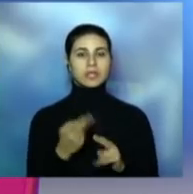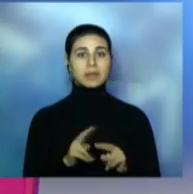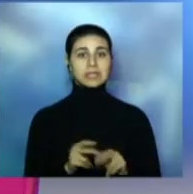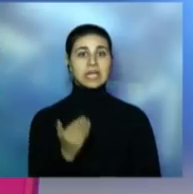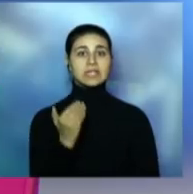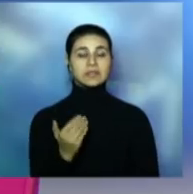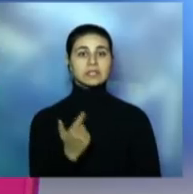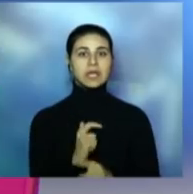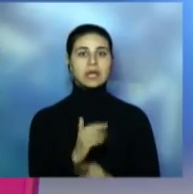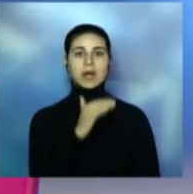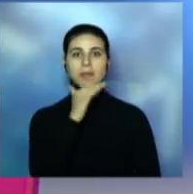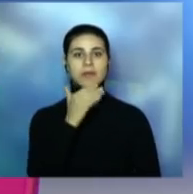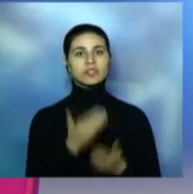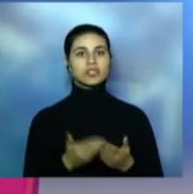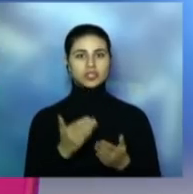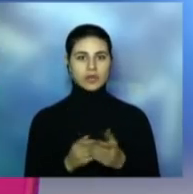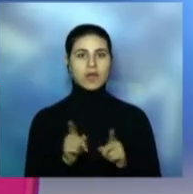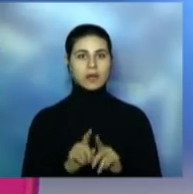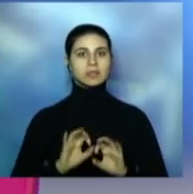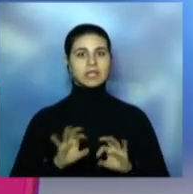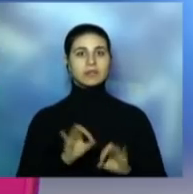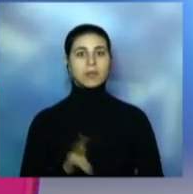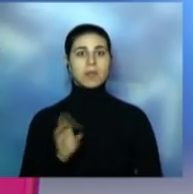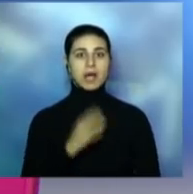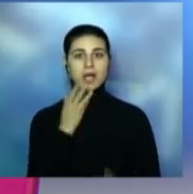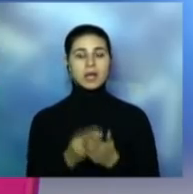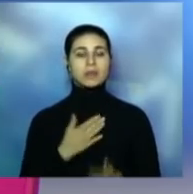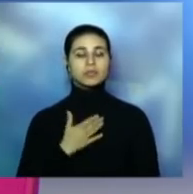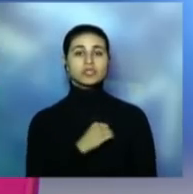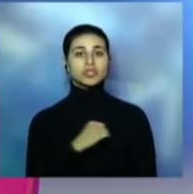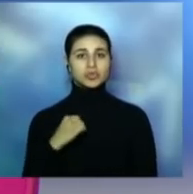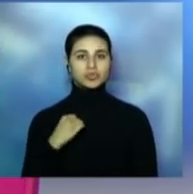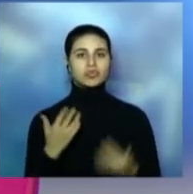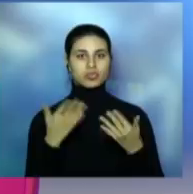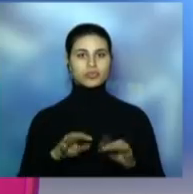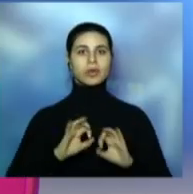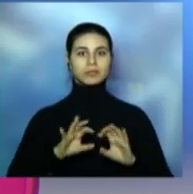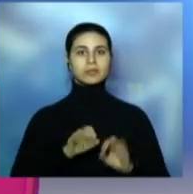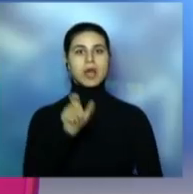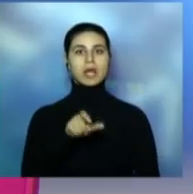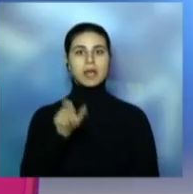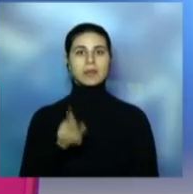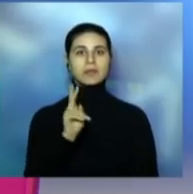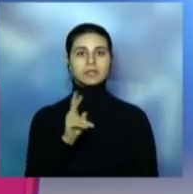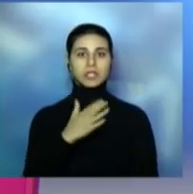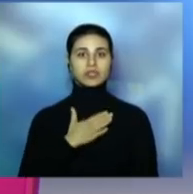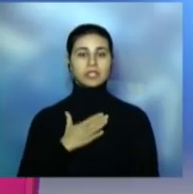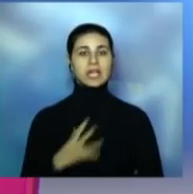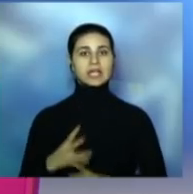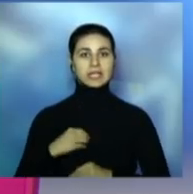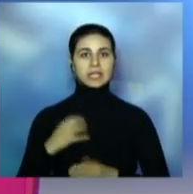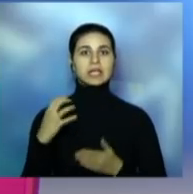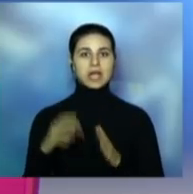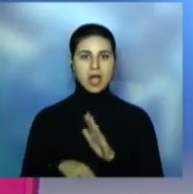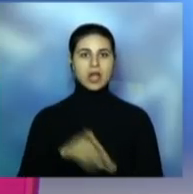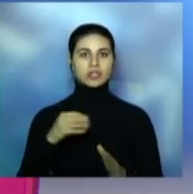რჩევას თუ კამპანიას გთავაზობდით. მაგრამ წელს ჩვენ უკვე გაცნობთ ადამიანებს, რომლებმაც ჩვენთან ერთად აირჩიეს